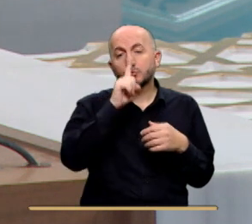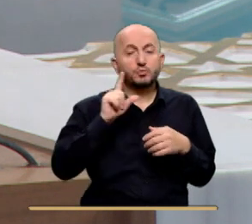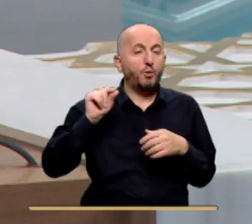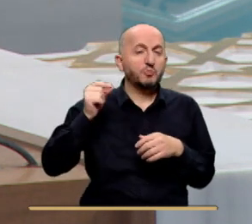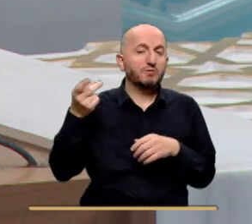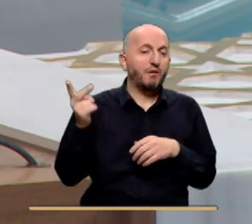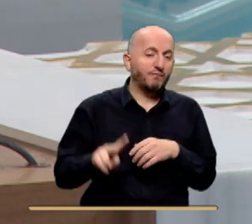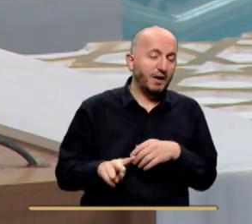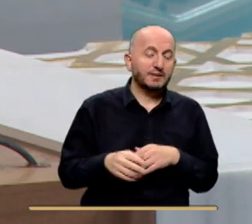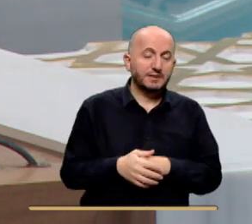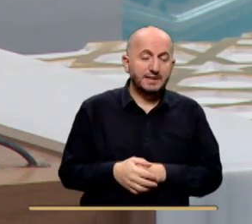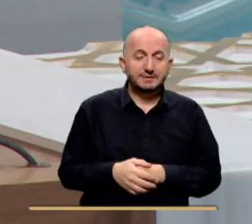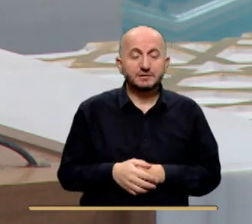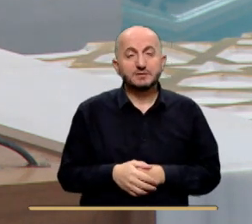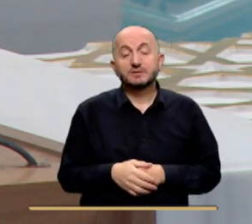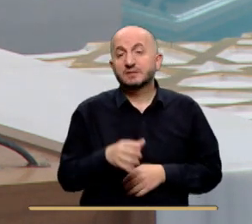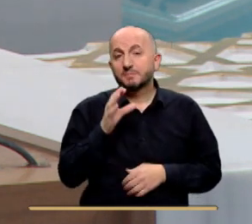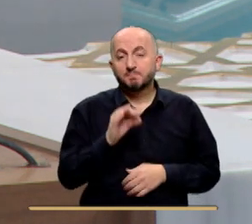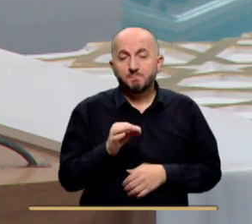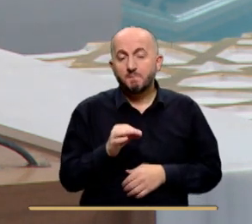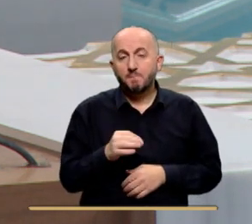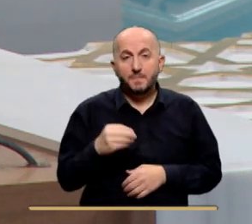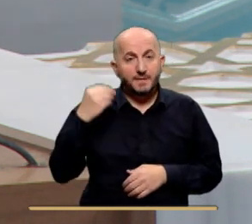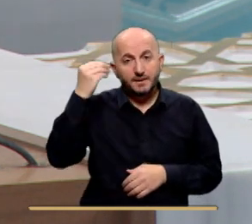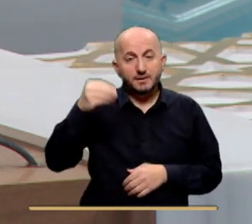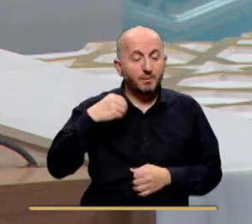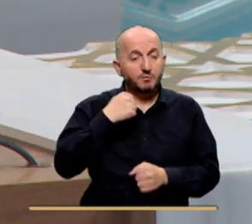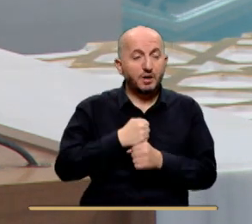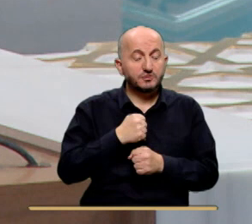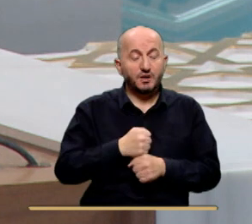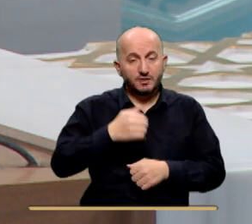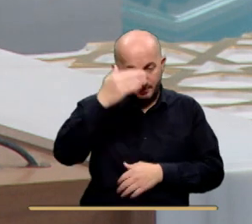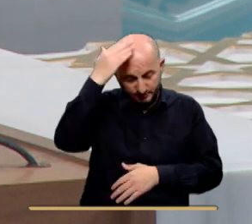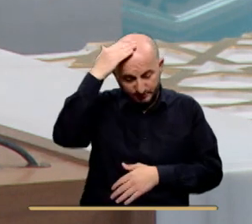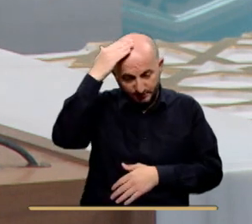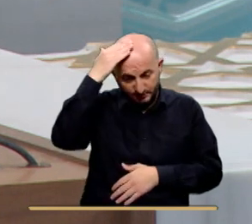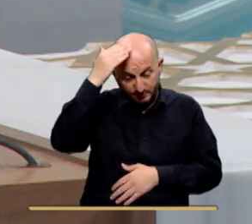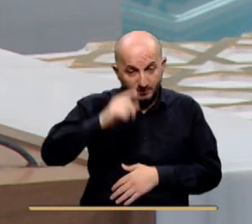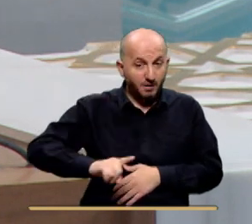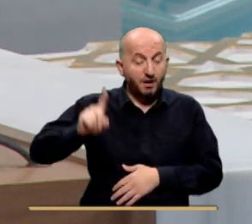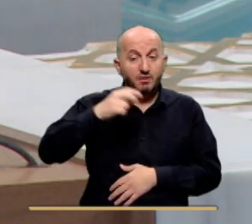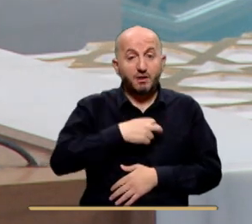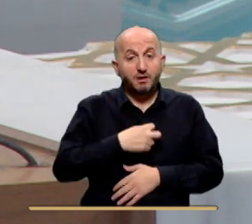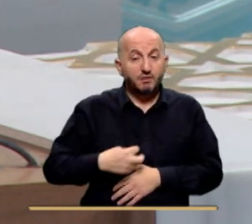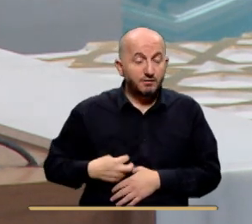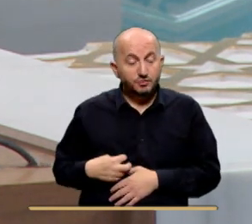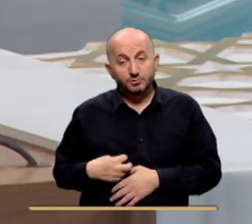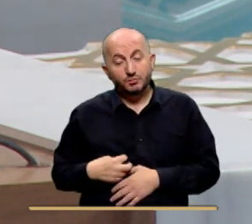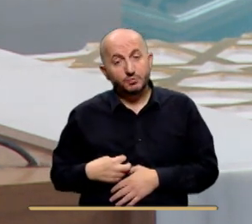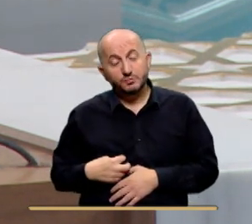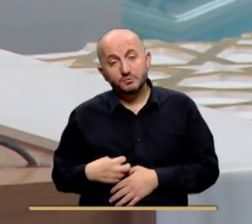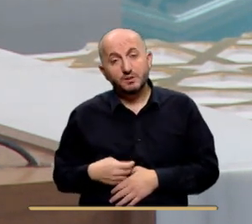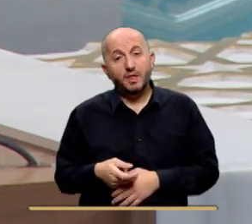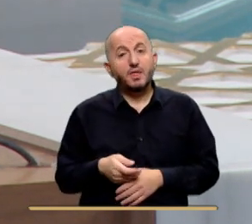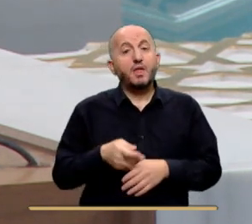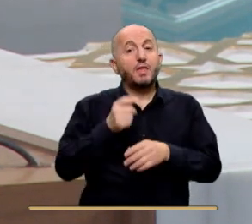Hicri 505, kim? İmam Gazali Hazretleri, Allah Resulü'nün